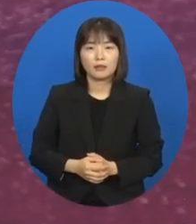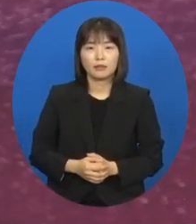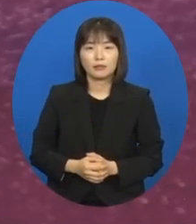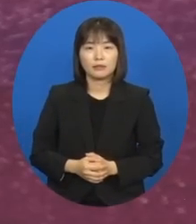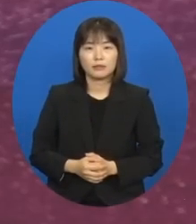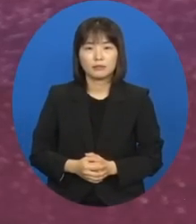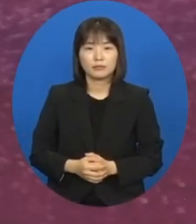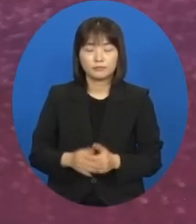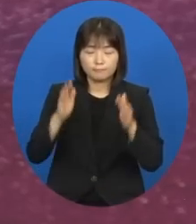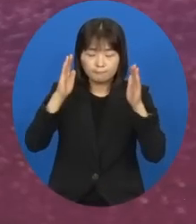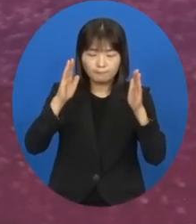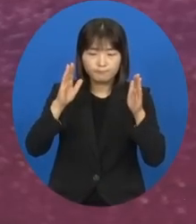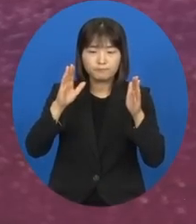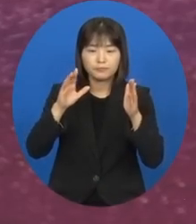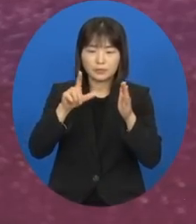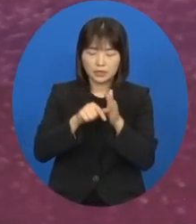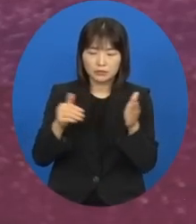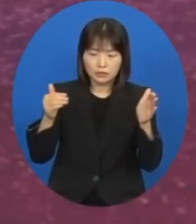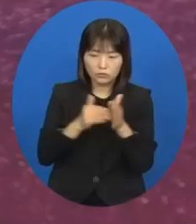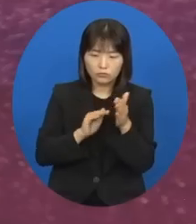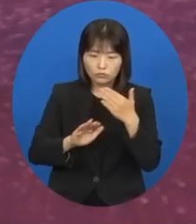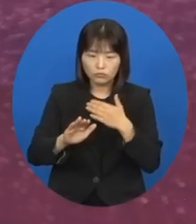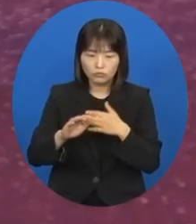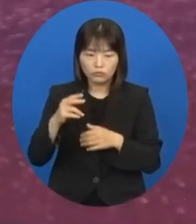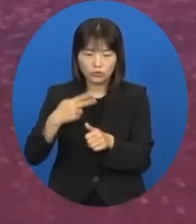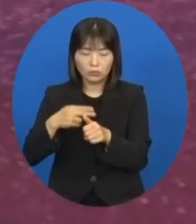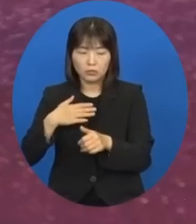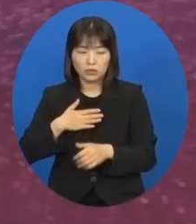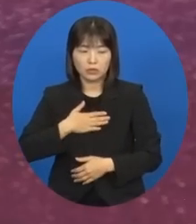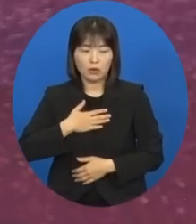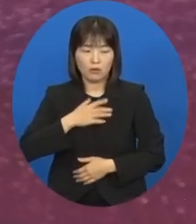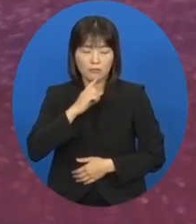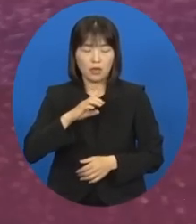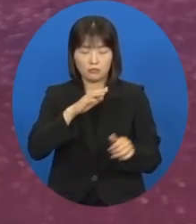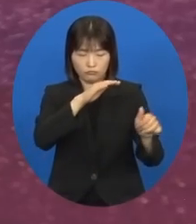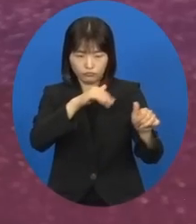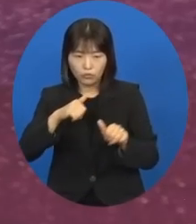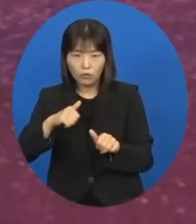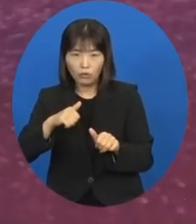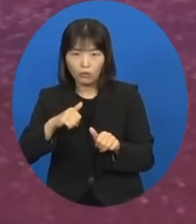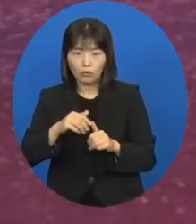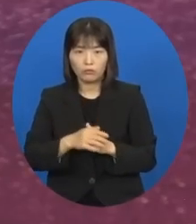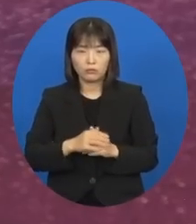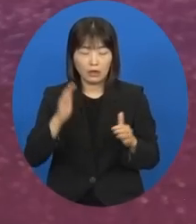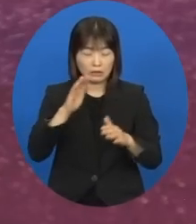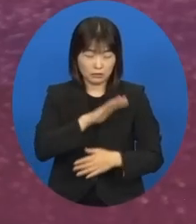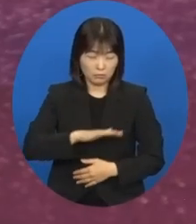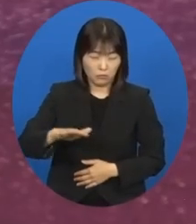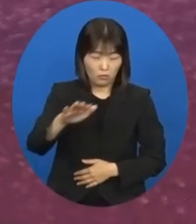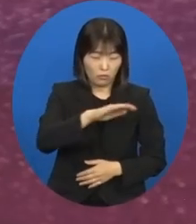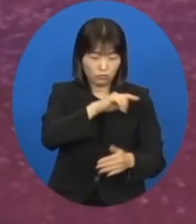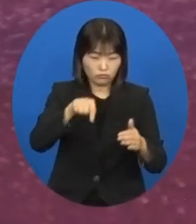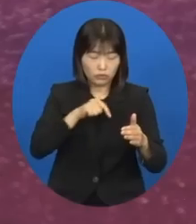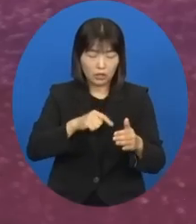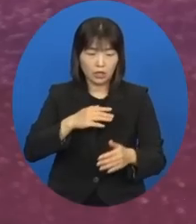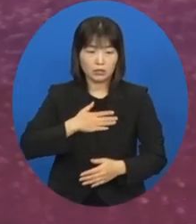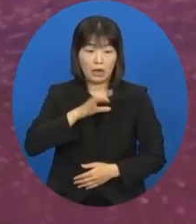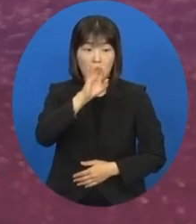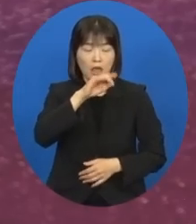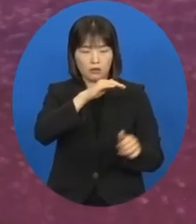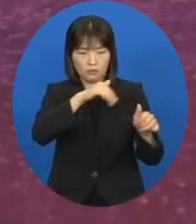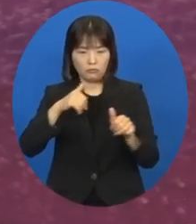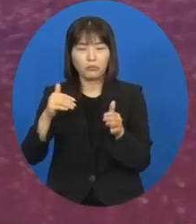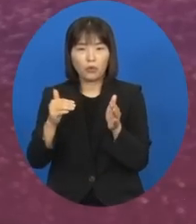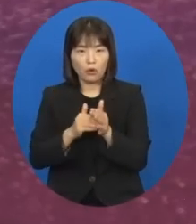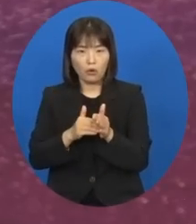수업 시간이 마치고 선생님이 저만 따로 부르세요 전교생 중에 저만 부르셨답니다 초등학생